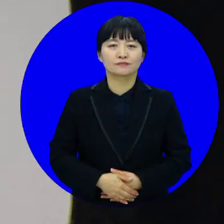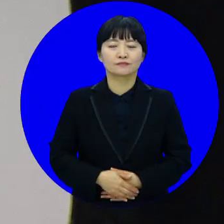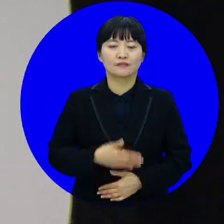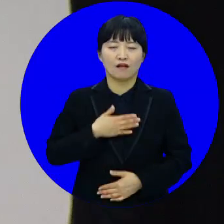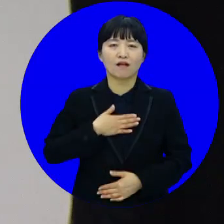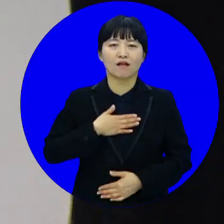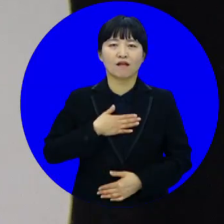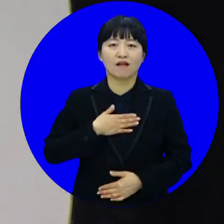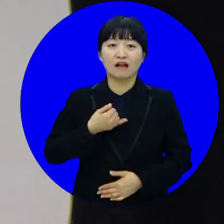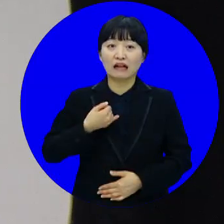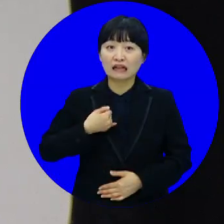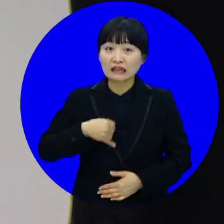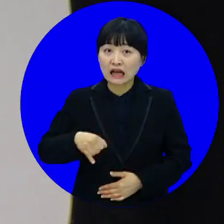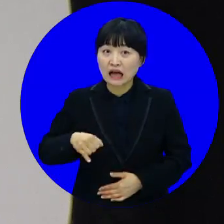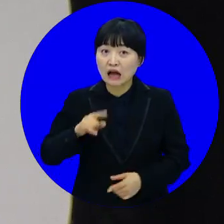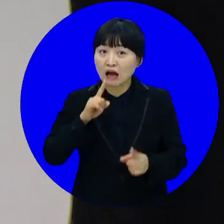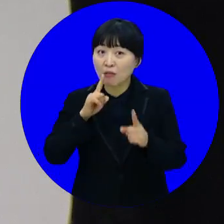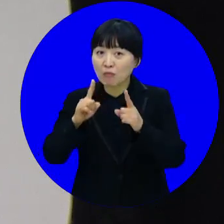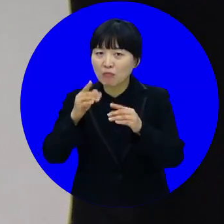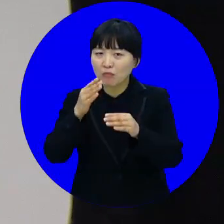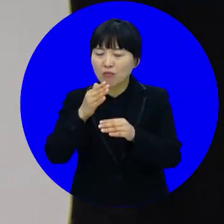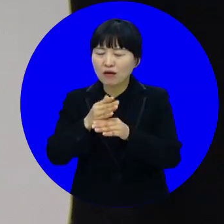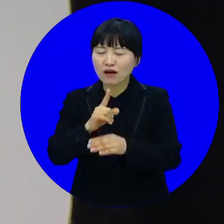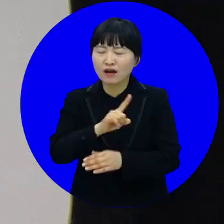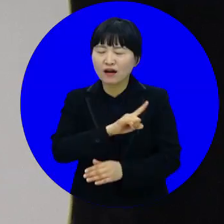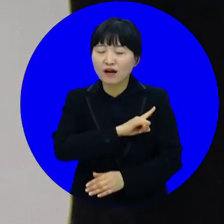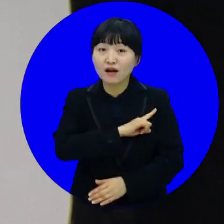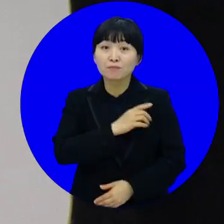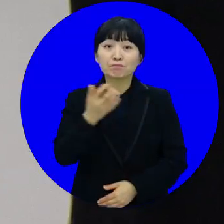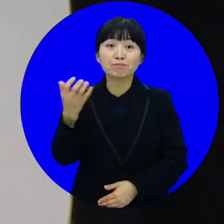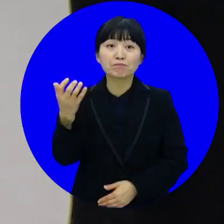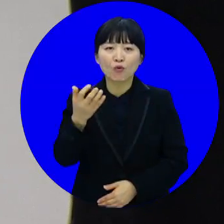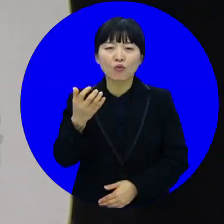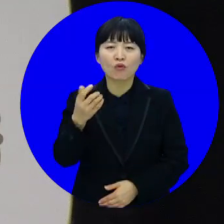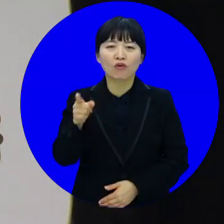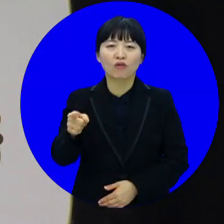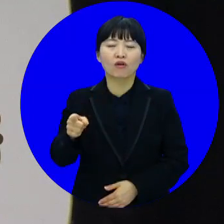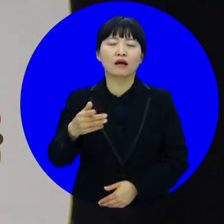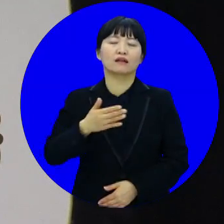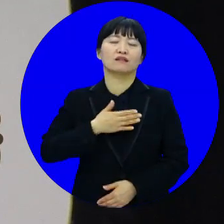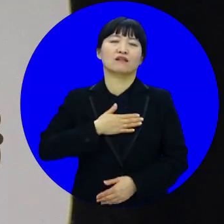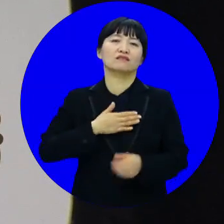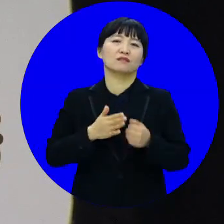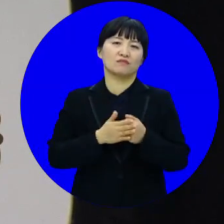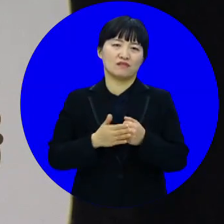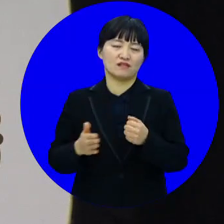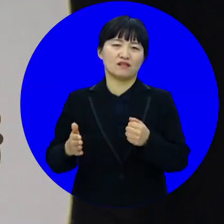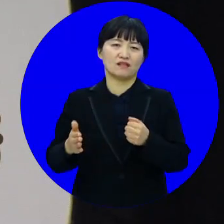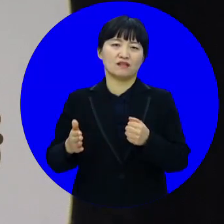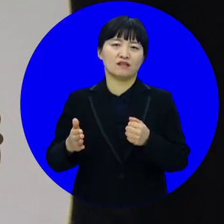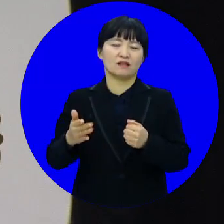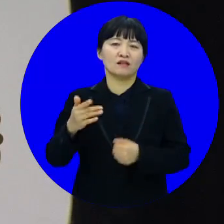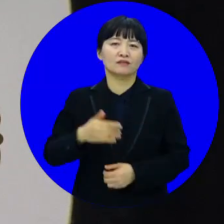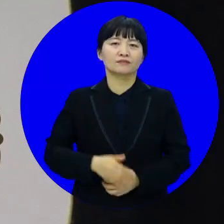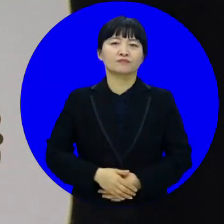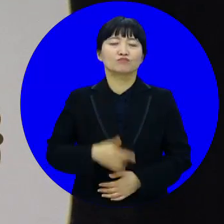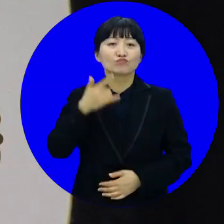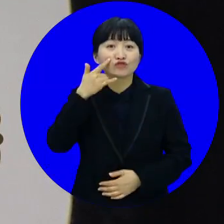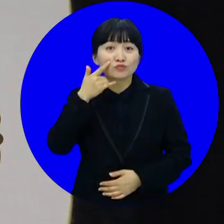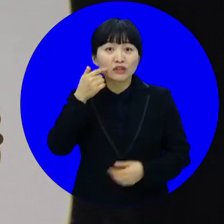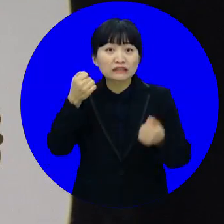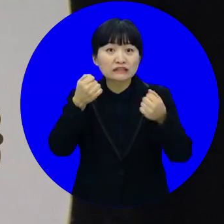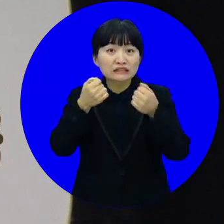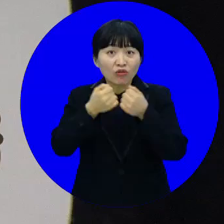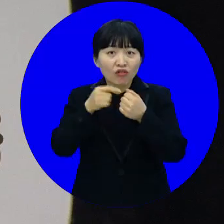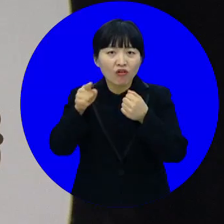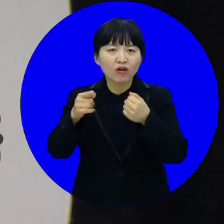저는 미나가 했던 말 중에 가장 가슴이 아팠던 게 나 때문에. 그러니까 그 부모가 싸우는 게 나 때문이야